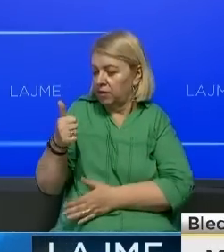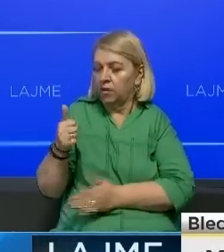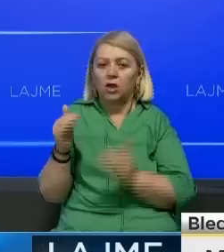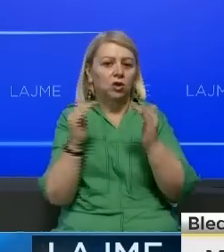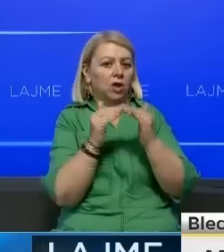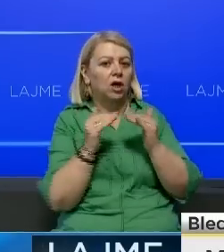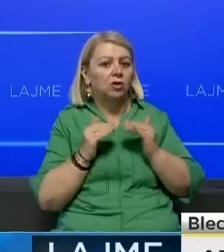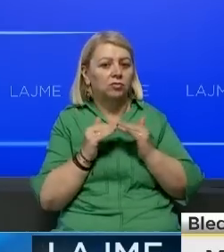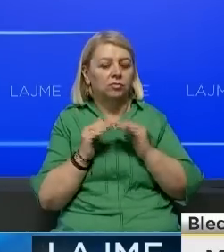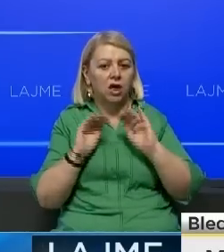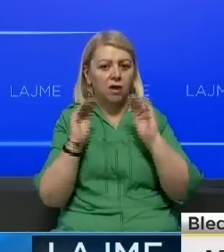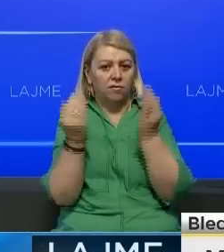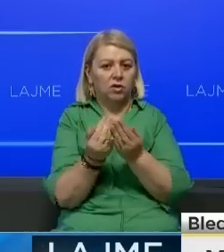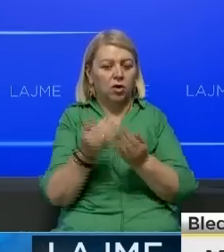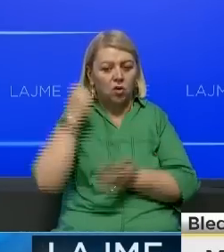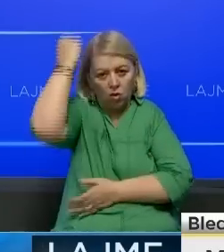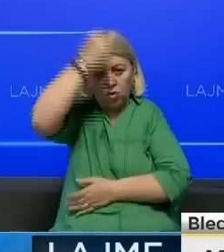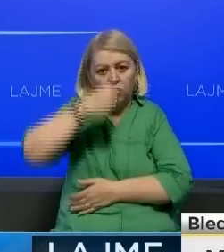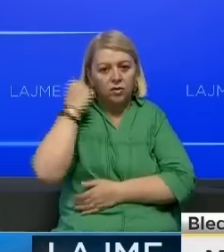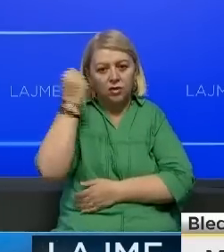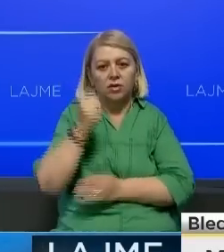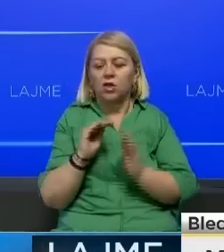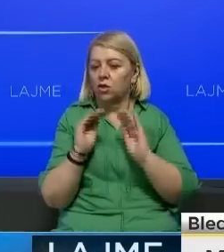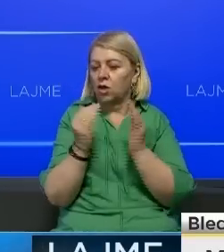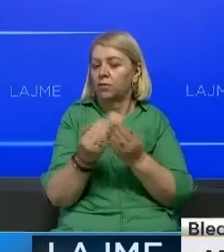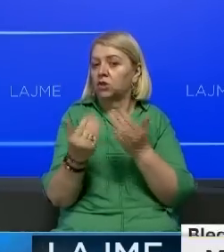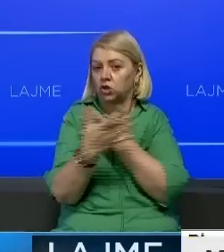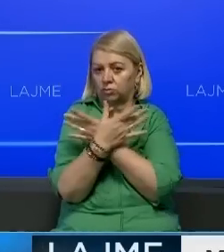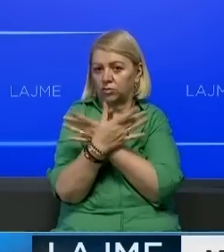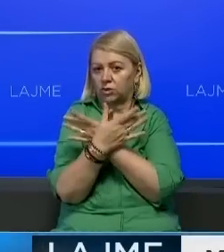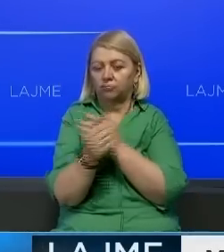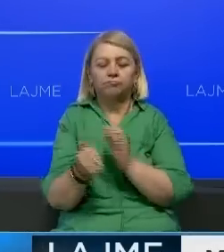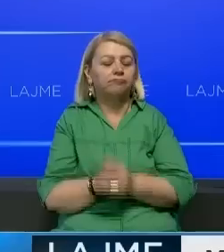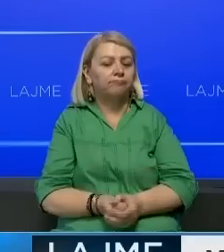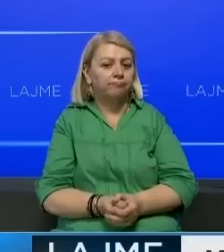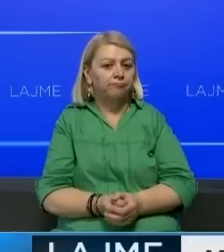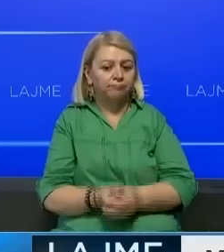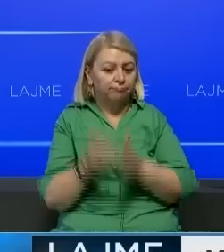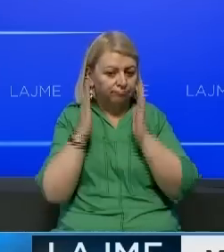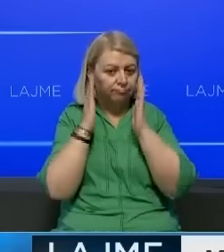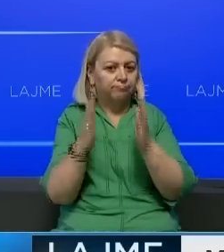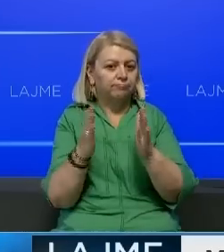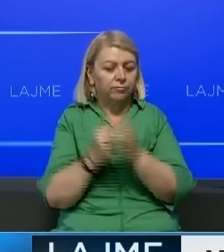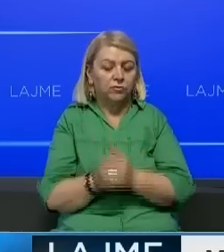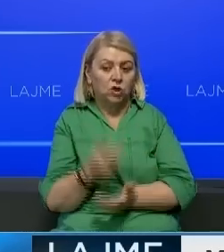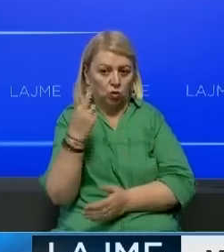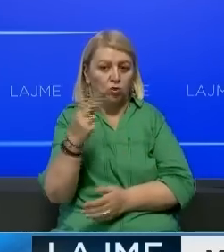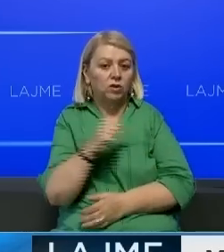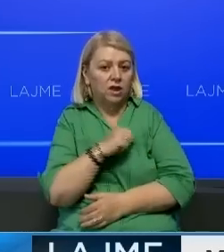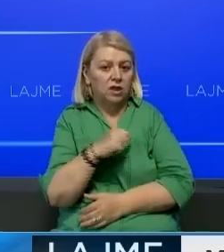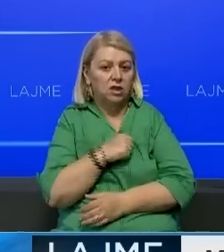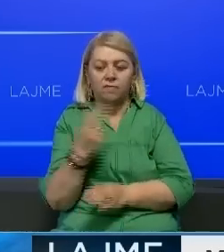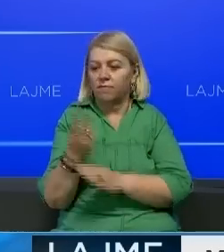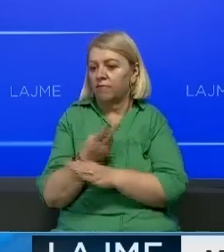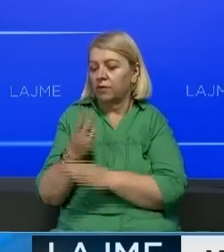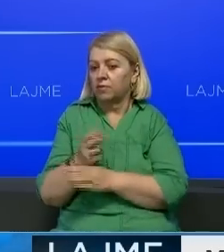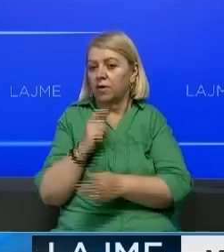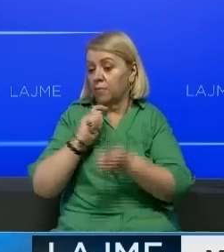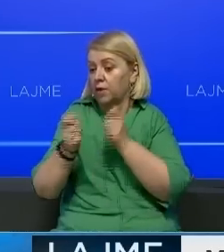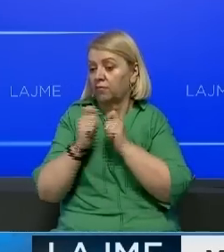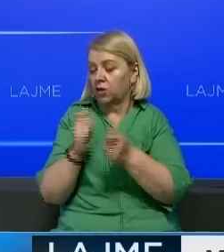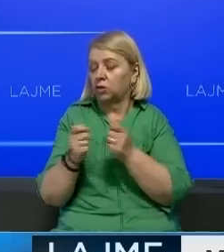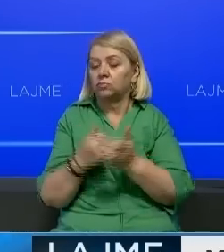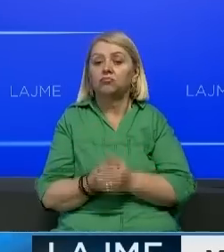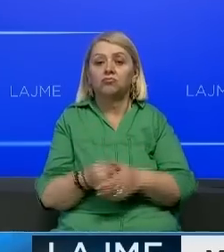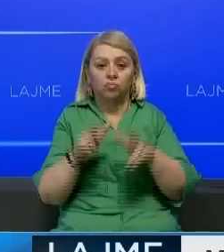akordimi Udhës Avokatëve të Kosovës me Dhomën e Avokatisë së Shqipërisë, dhe besoj që kjo është në interes të dy vendeve, dhe një marrëveshje e tillë mund